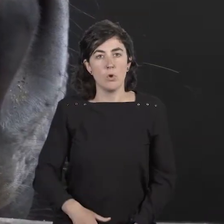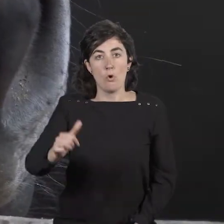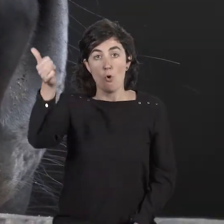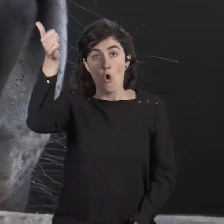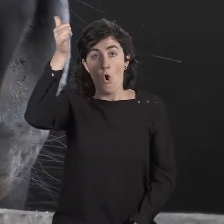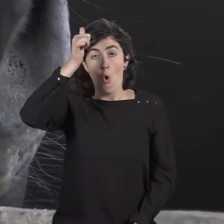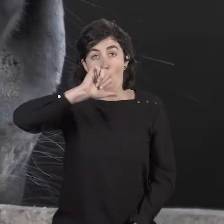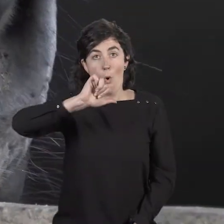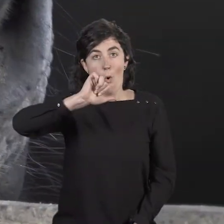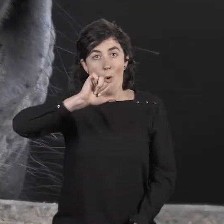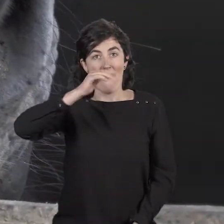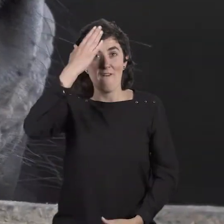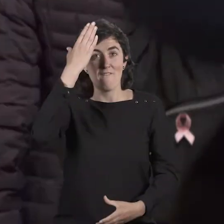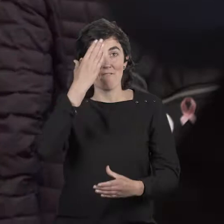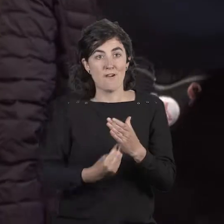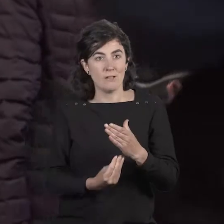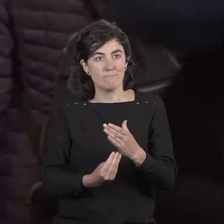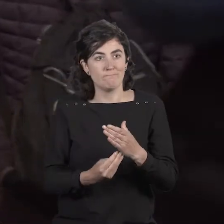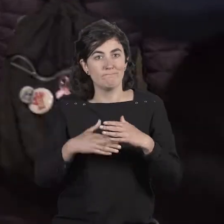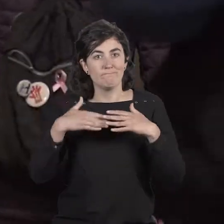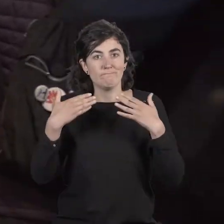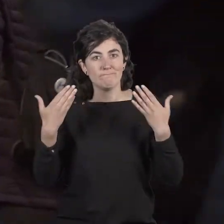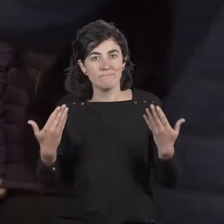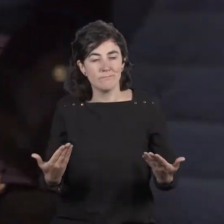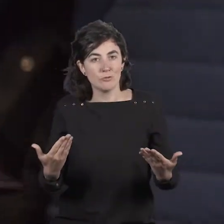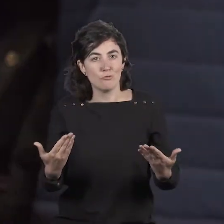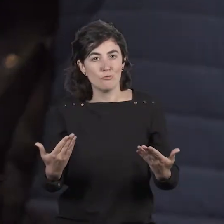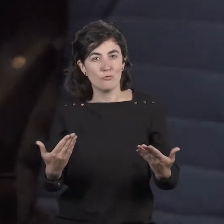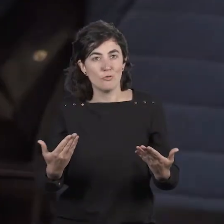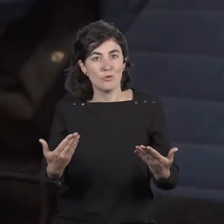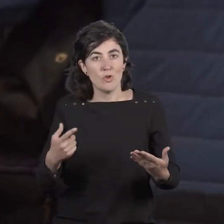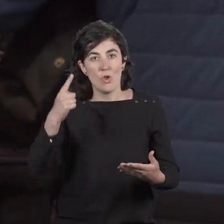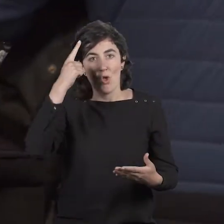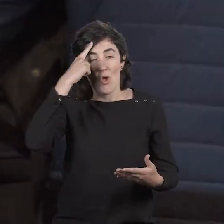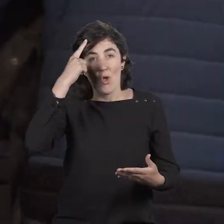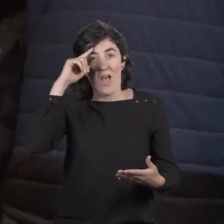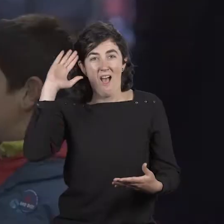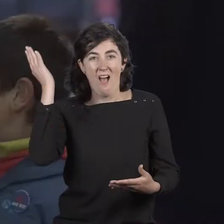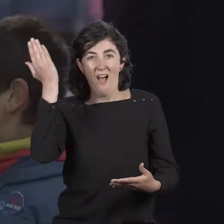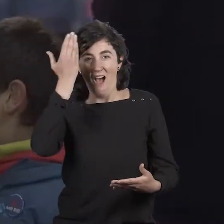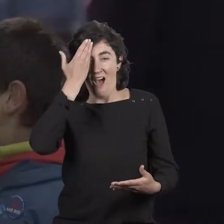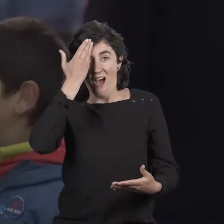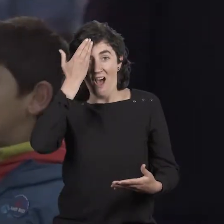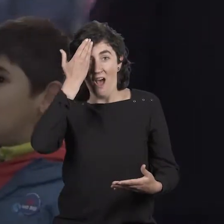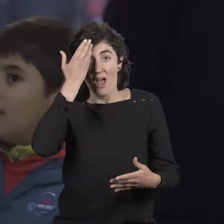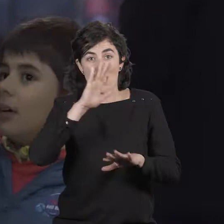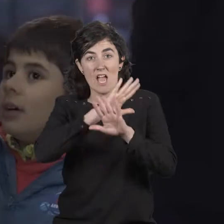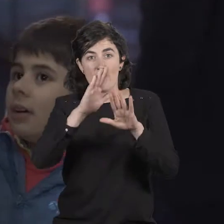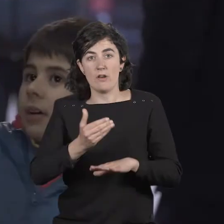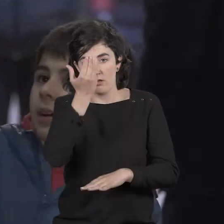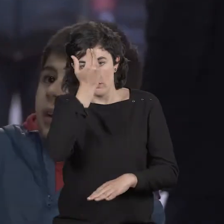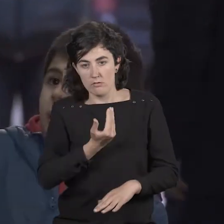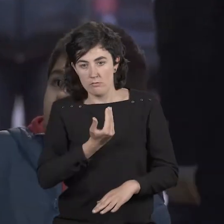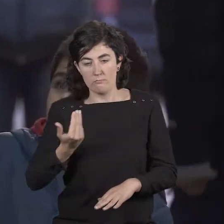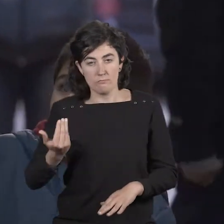Operazio batean, pues, gauza bat gaizki atera zen buruan, eta utzi dio, ditzen dena DCA, eta garun mina hau utzi dio, pues, bueno, ditzen dena hemiparesia bat. Egiten